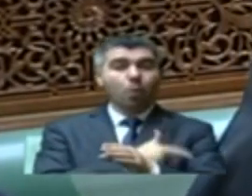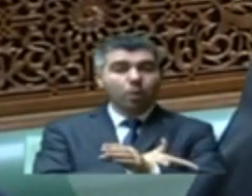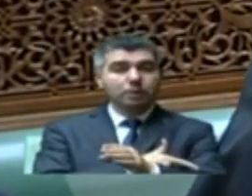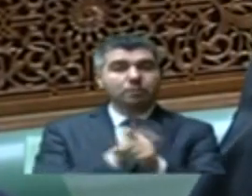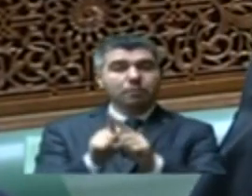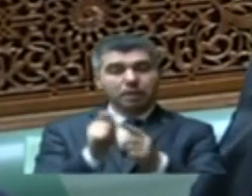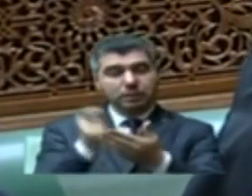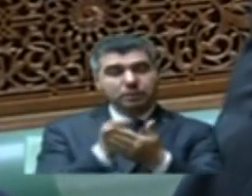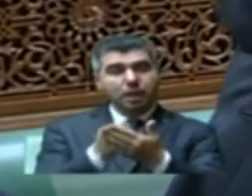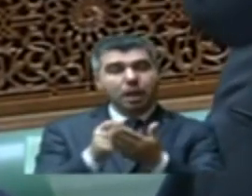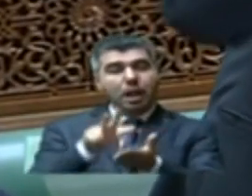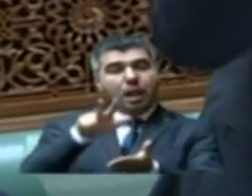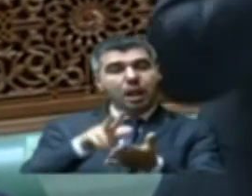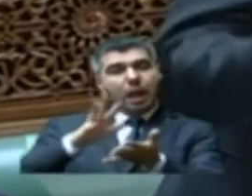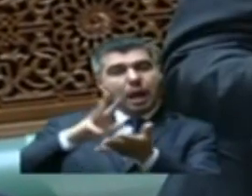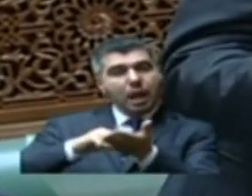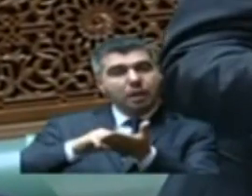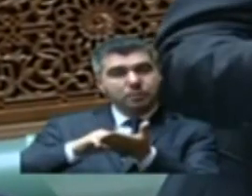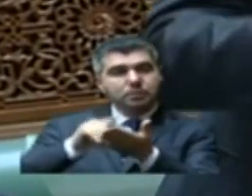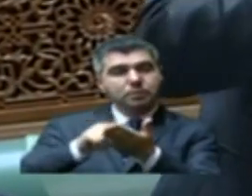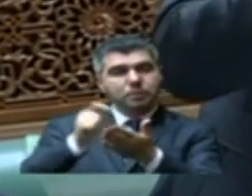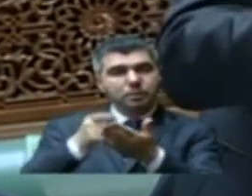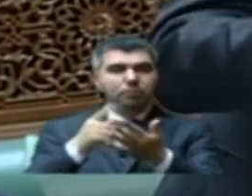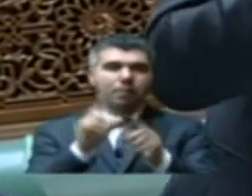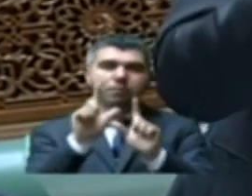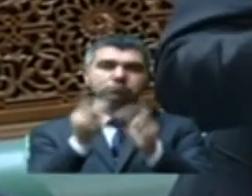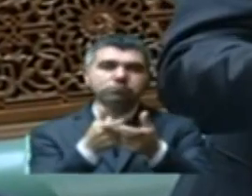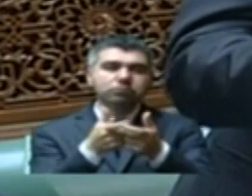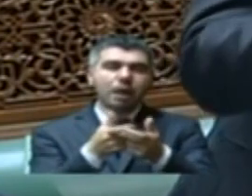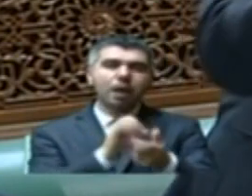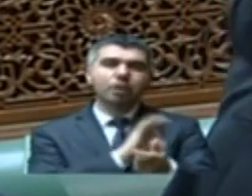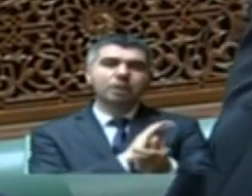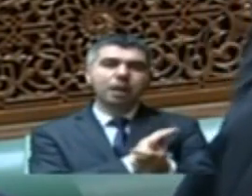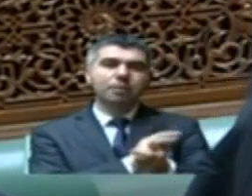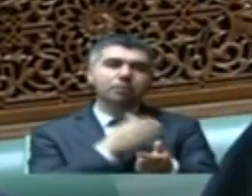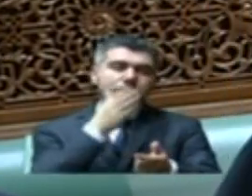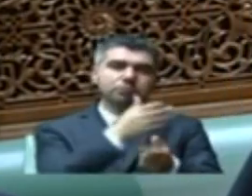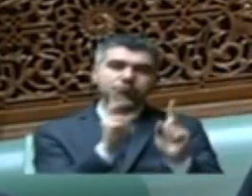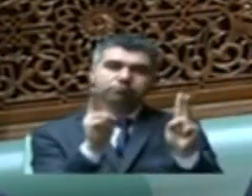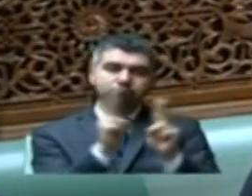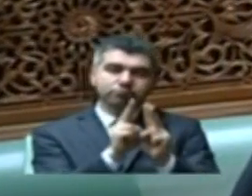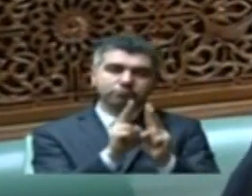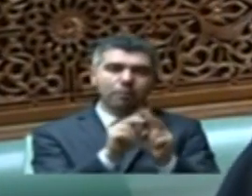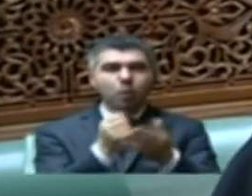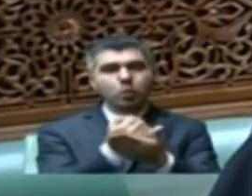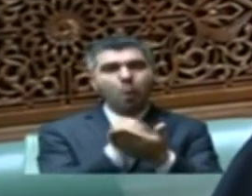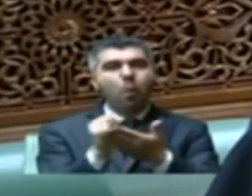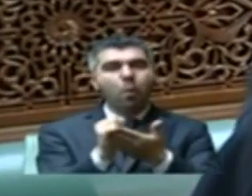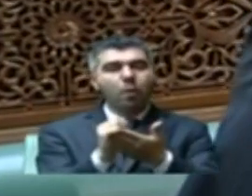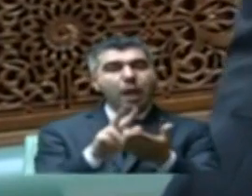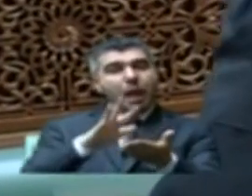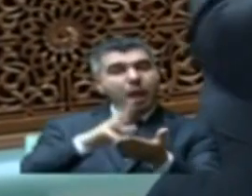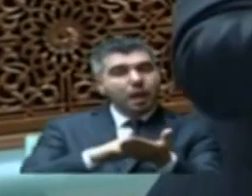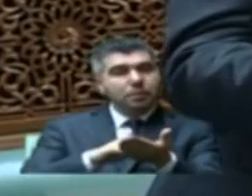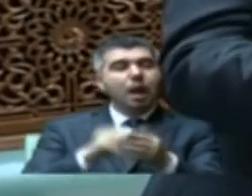البطاقة الوطنية واعتقلوهم ودوهم للدرك الملكي واستمعوا لهم وقدموهم، ومشاو في سحب البطاقه الوطنيه مده شهر